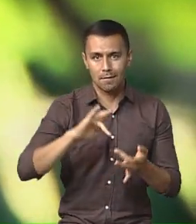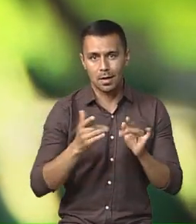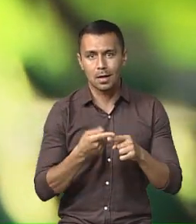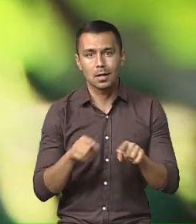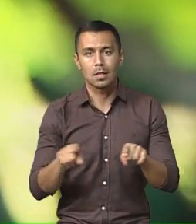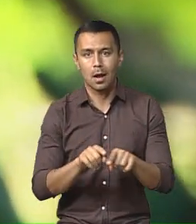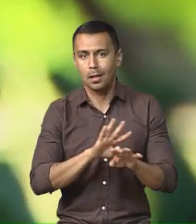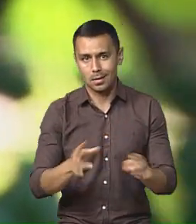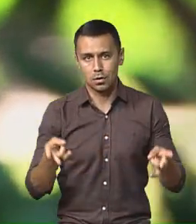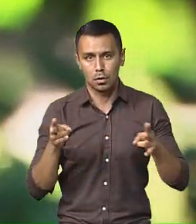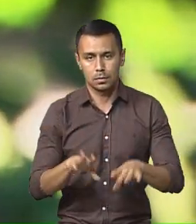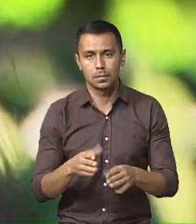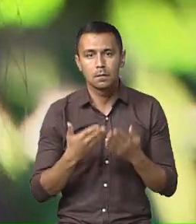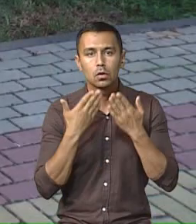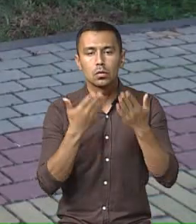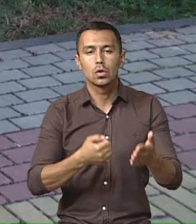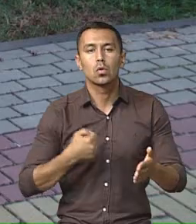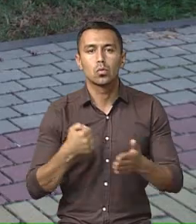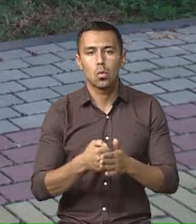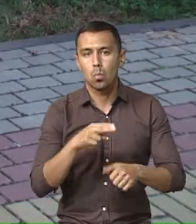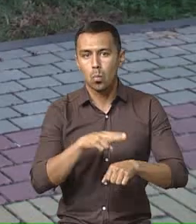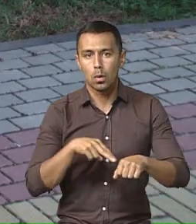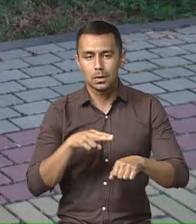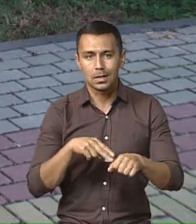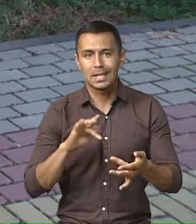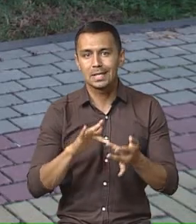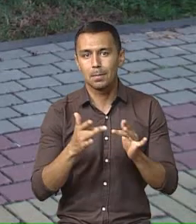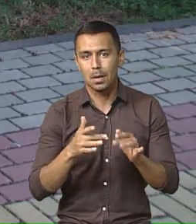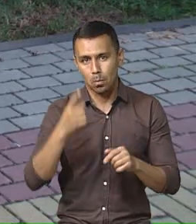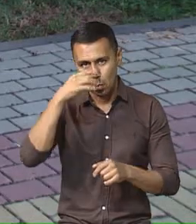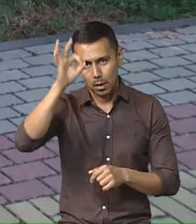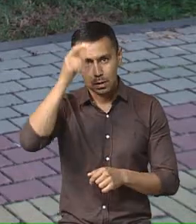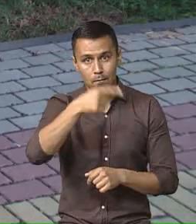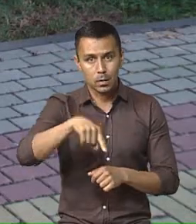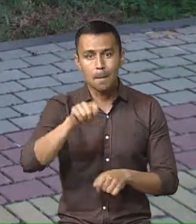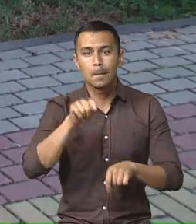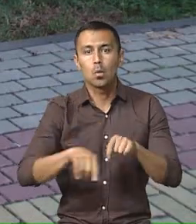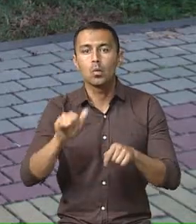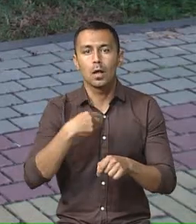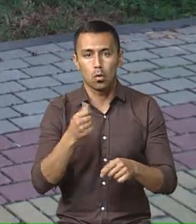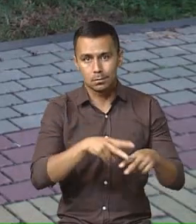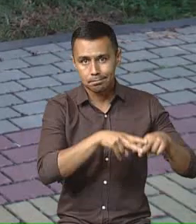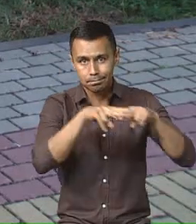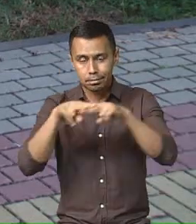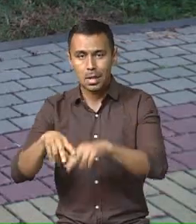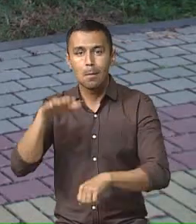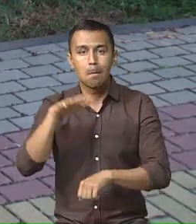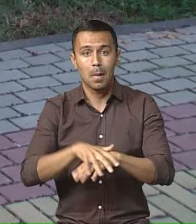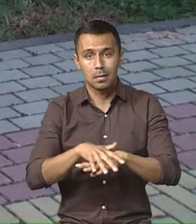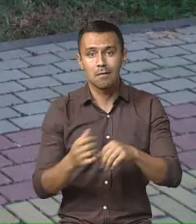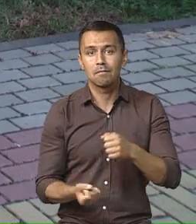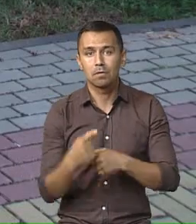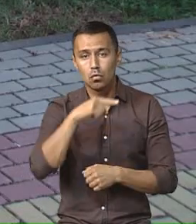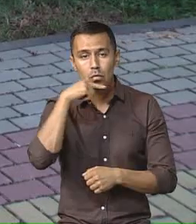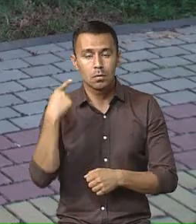не залишила. Звернулася до поліцейських з кіберполіції, вони перевірили, куди я заплатила. Банк виявився